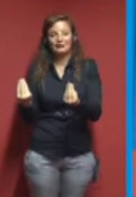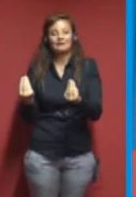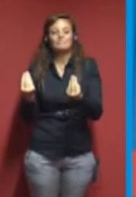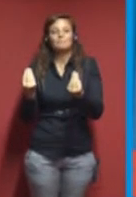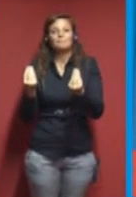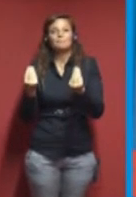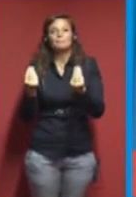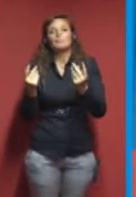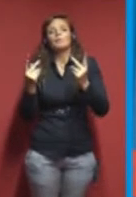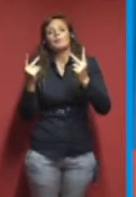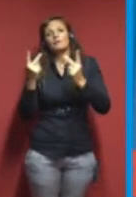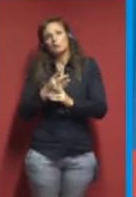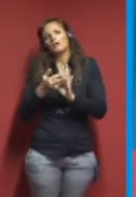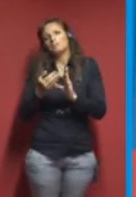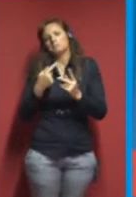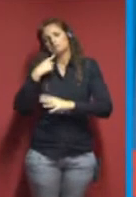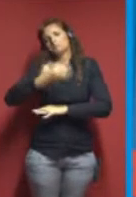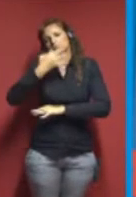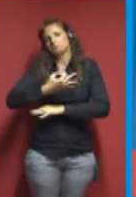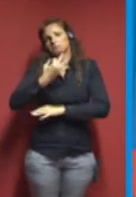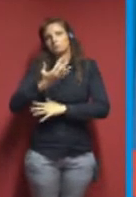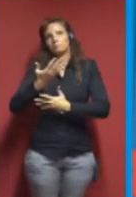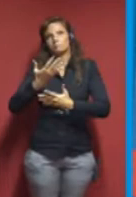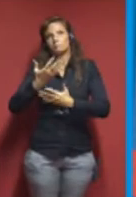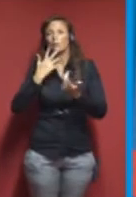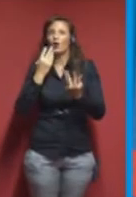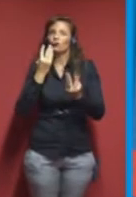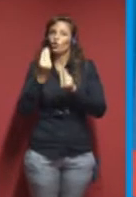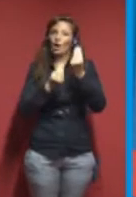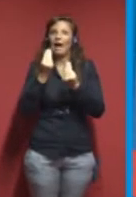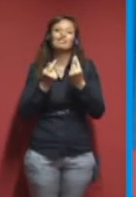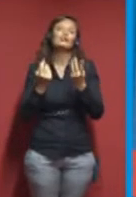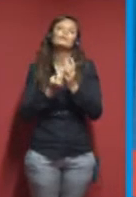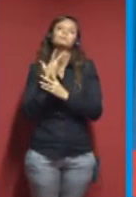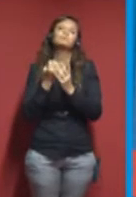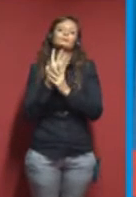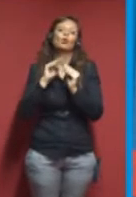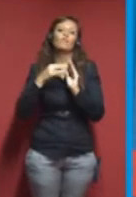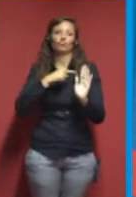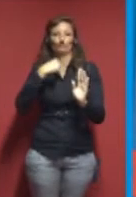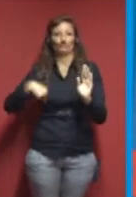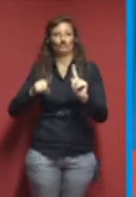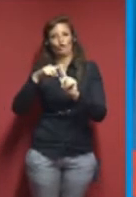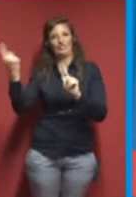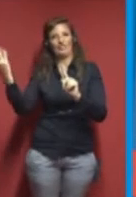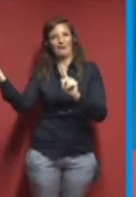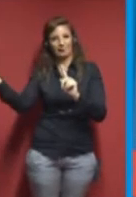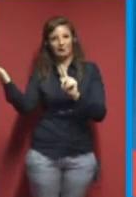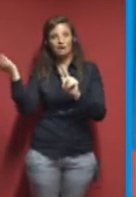molto spesso i giocatori vengono fatti in cina è invece il